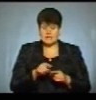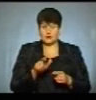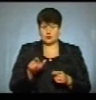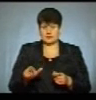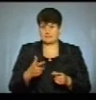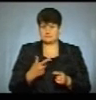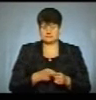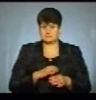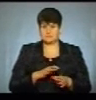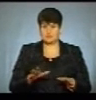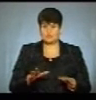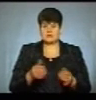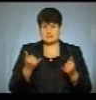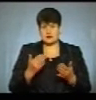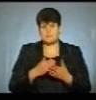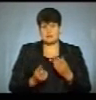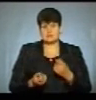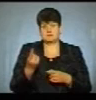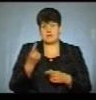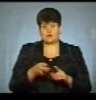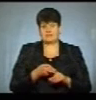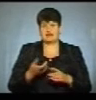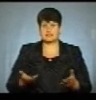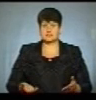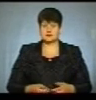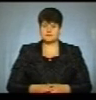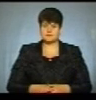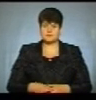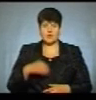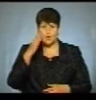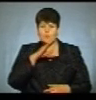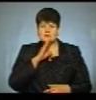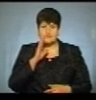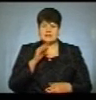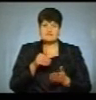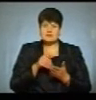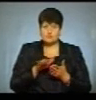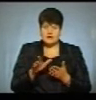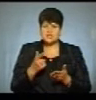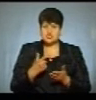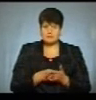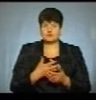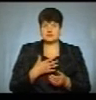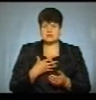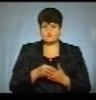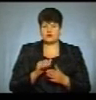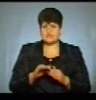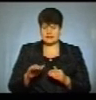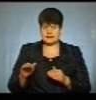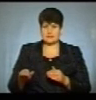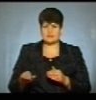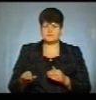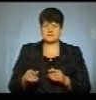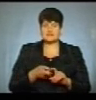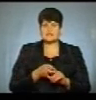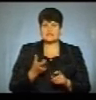не ревакцинувалися, і зараз ми маємо спалах даної інфекції. У батьків, які відмовляються щеплювати своїх дітей від